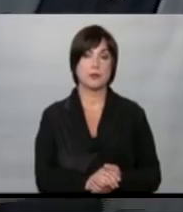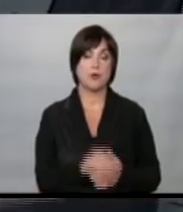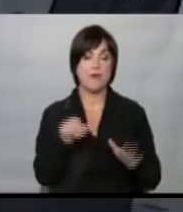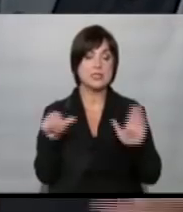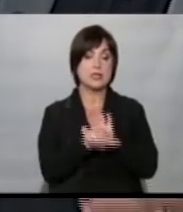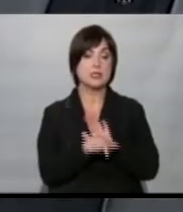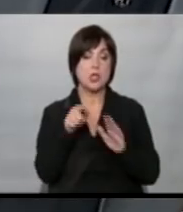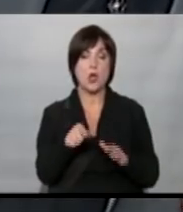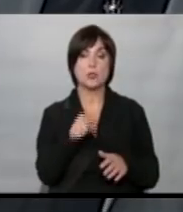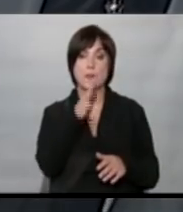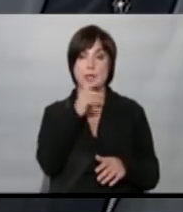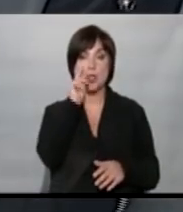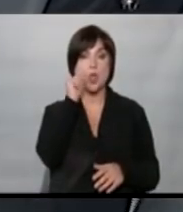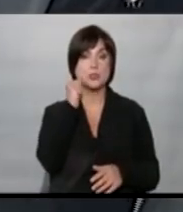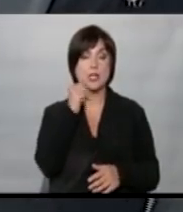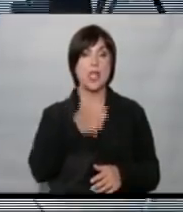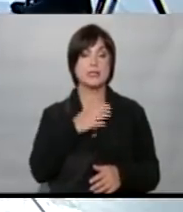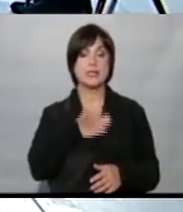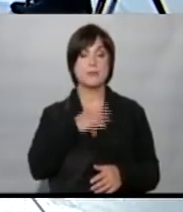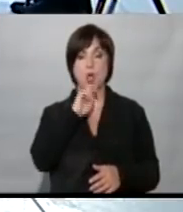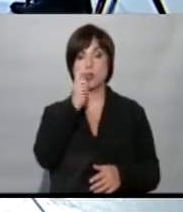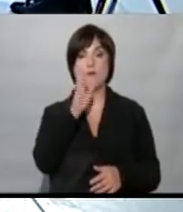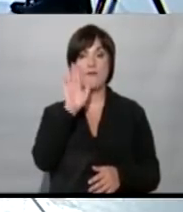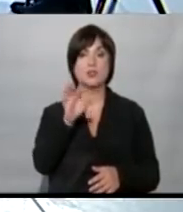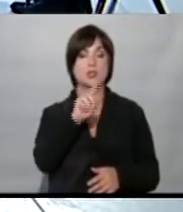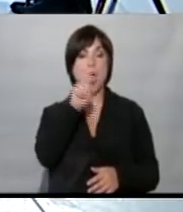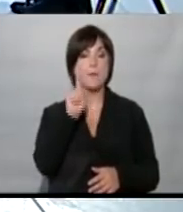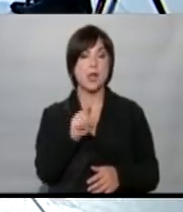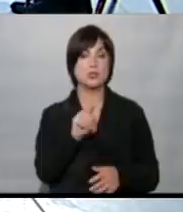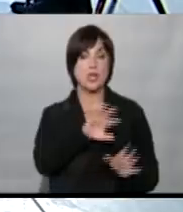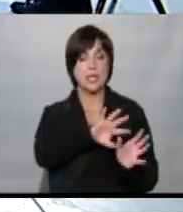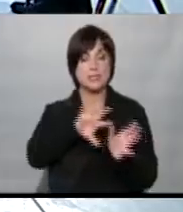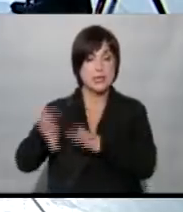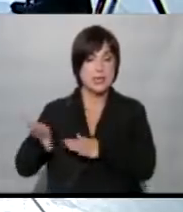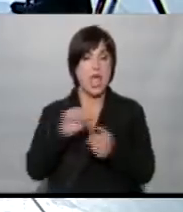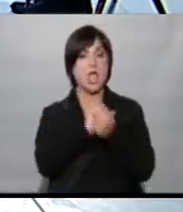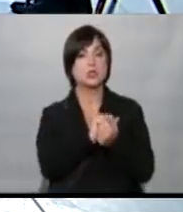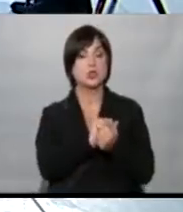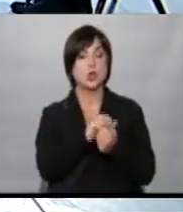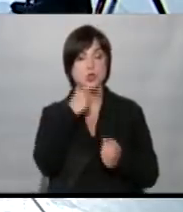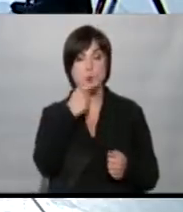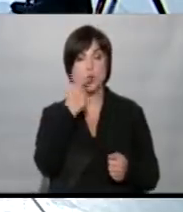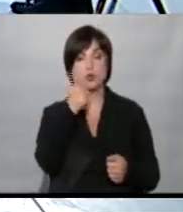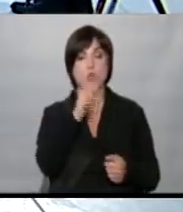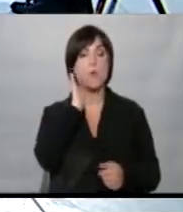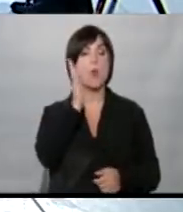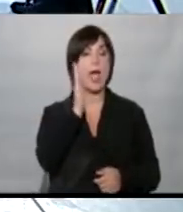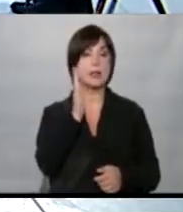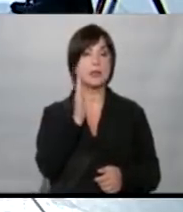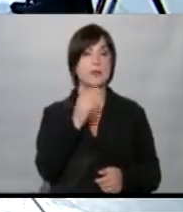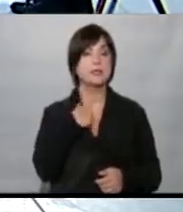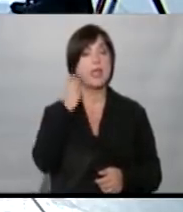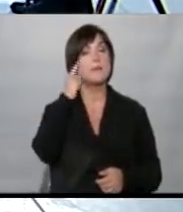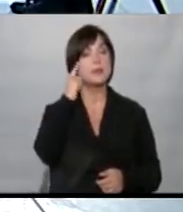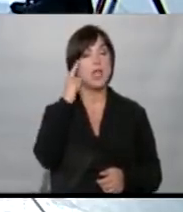народот. Одговарајте. Да, јас сакам може да одговорам на вашето прашање. И сега да го тргнеме се настрана историјата, зборувавме сега што понатаму.